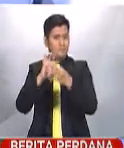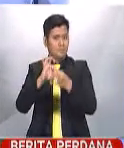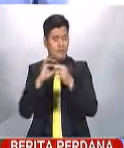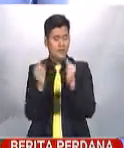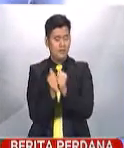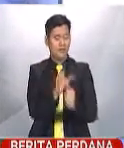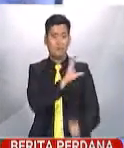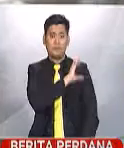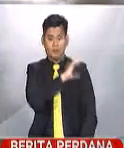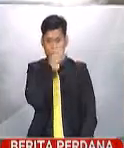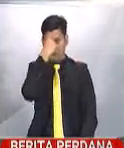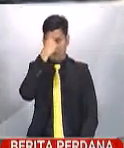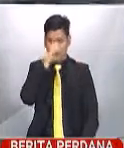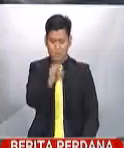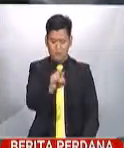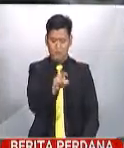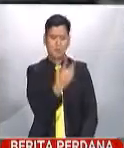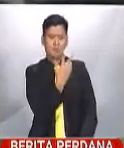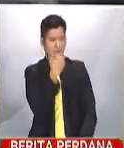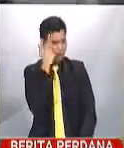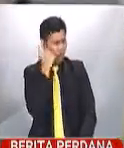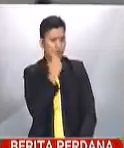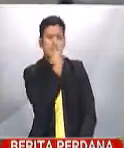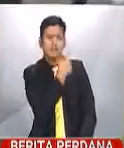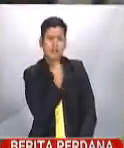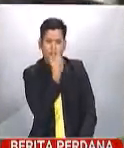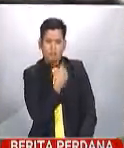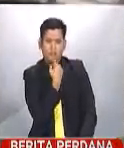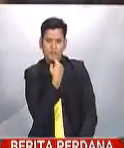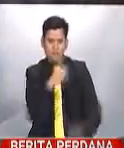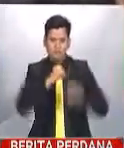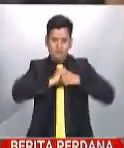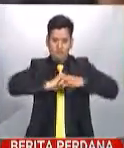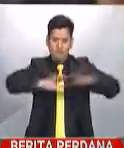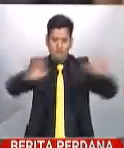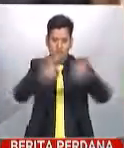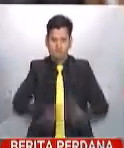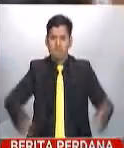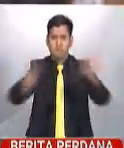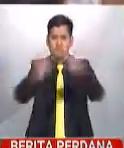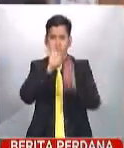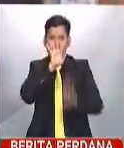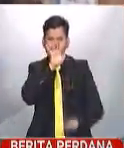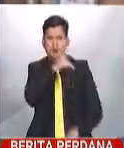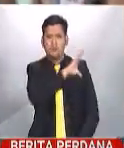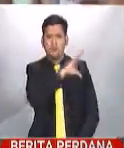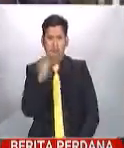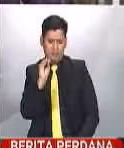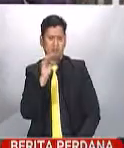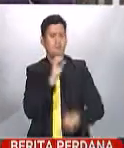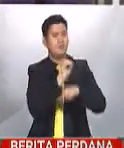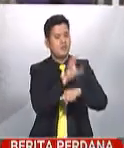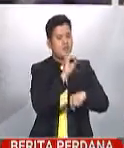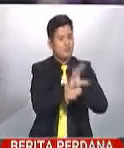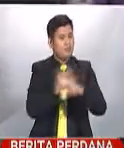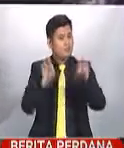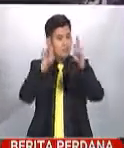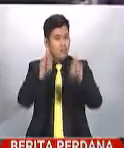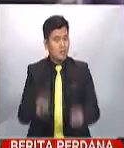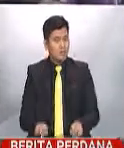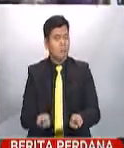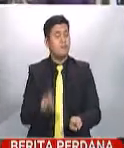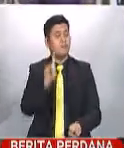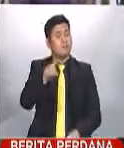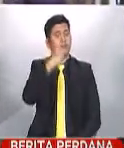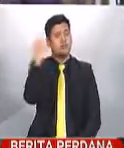pihak polis bagi mengenal pasti individu terbabit dalam penyebaran berita palsu. Sehubungan itu, beliau menasihatkan rakyat